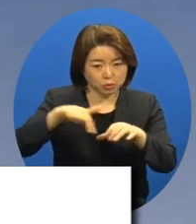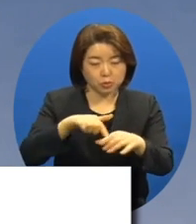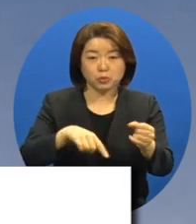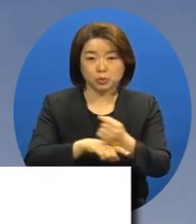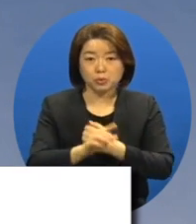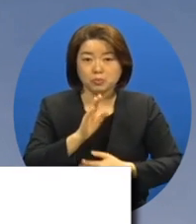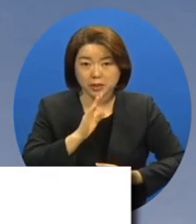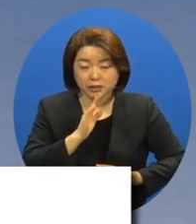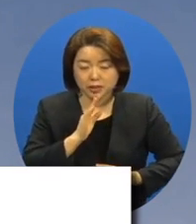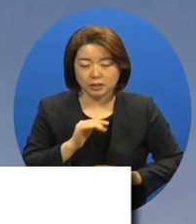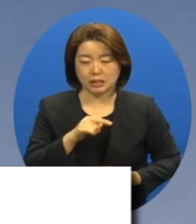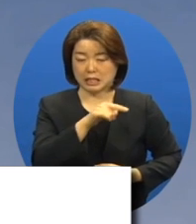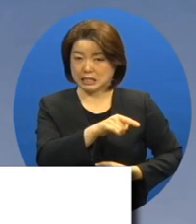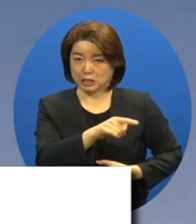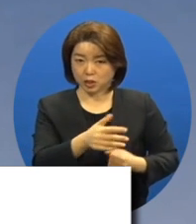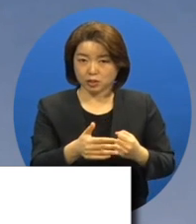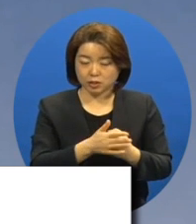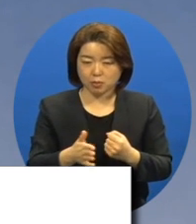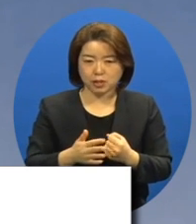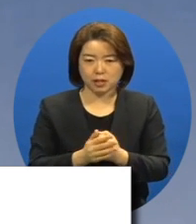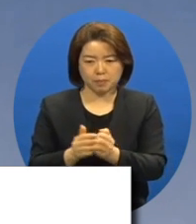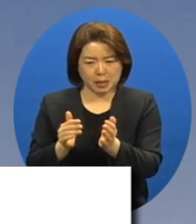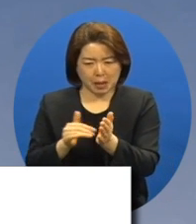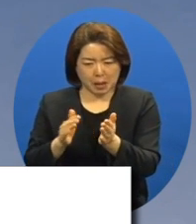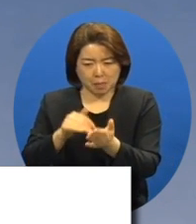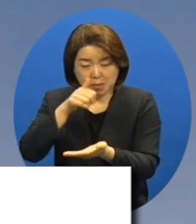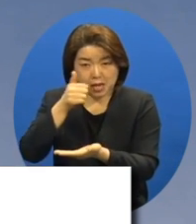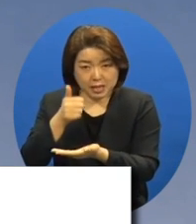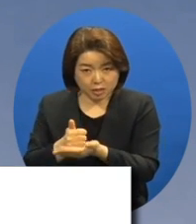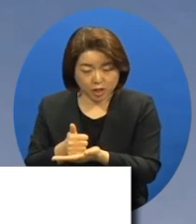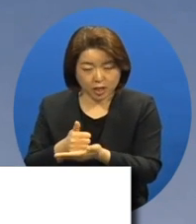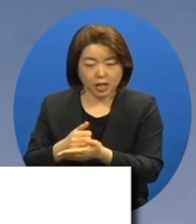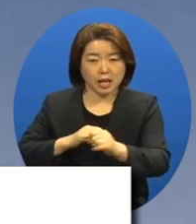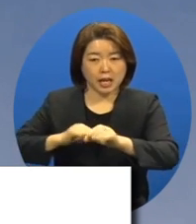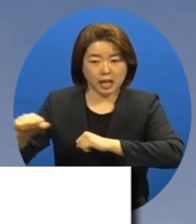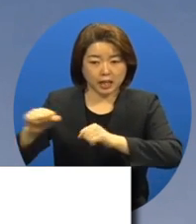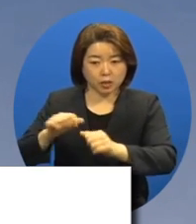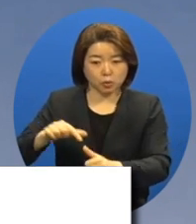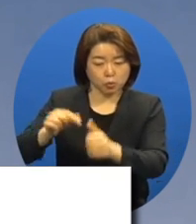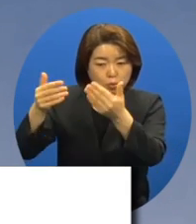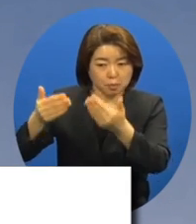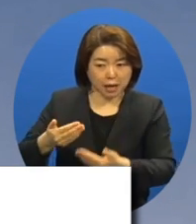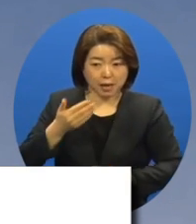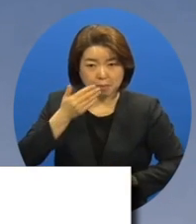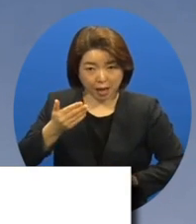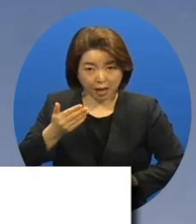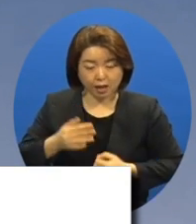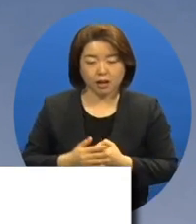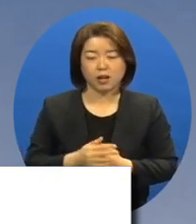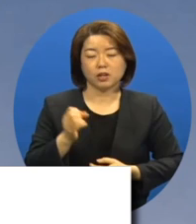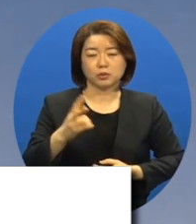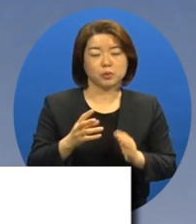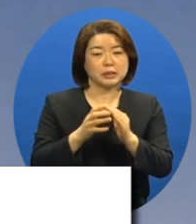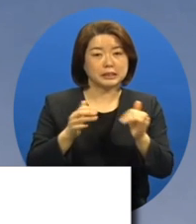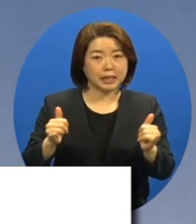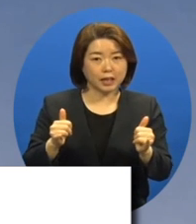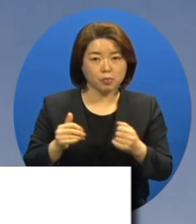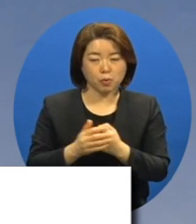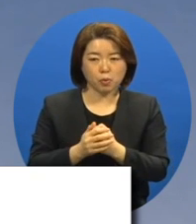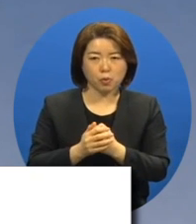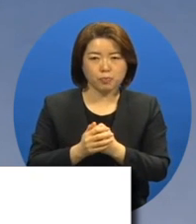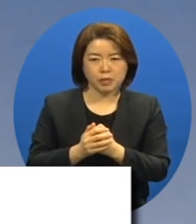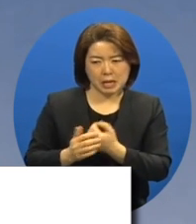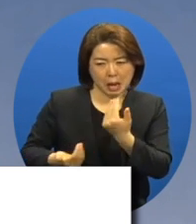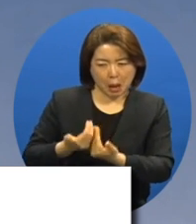이 교리를 은밀한 죄를 지어도 구원은 받을 것이고 사람들과 불우하고